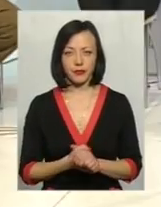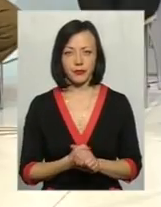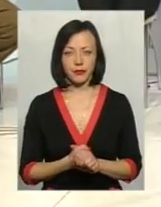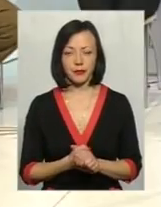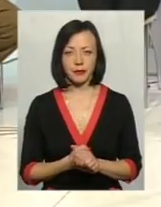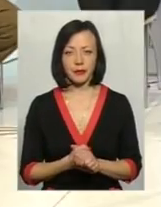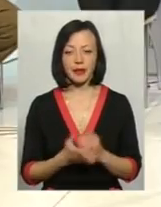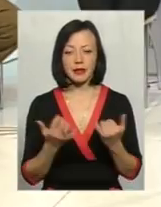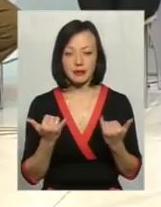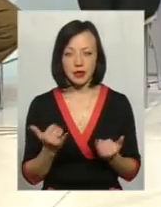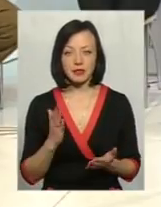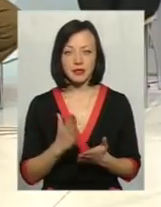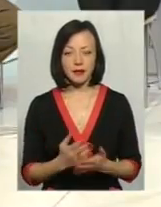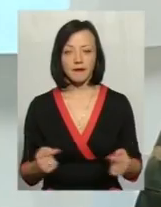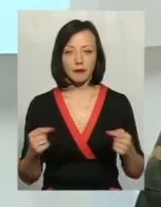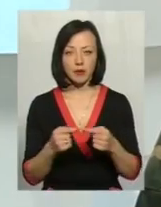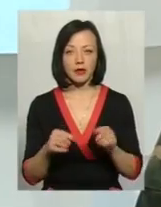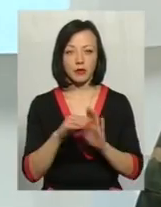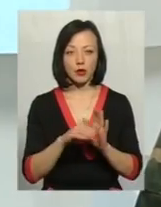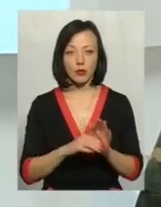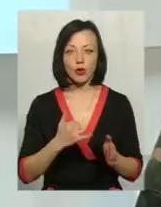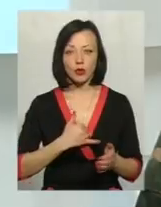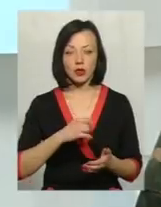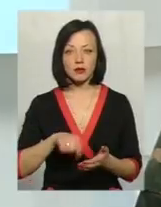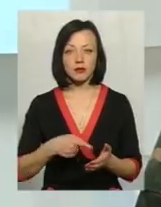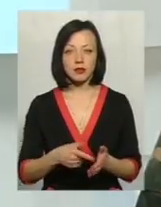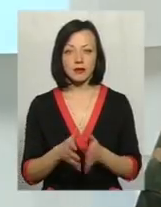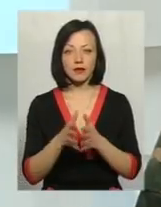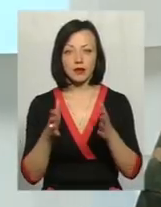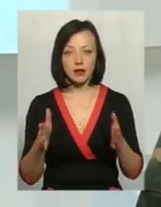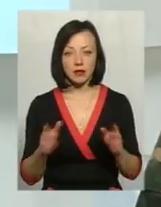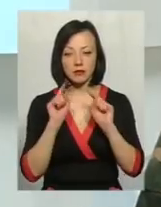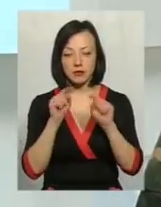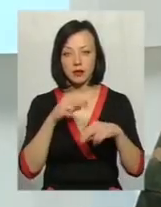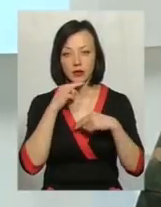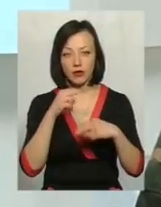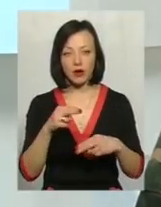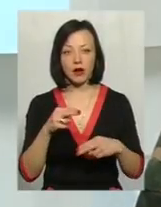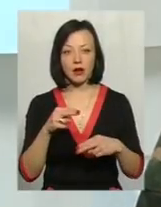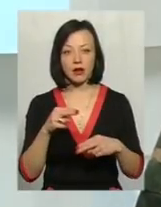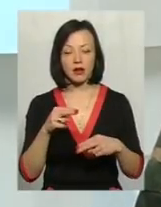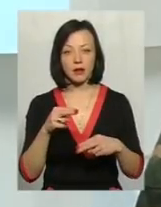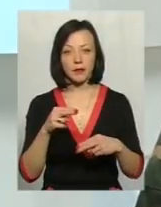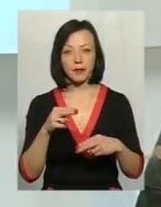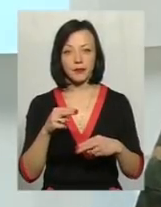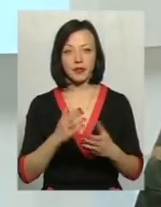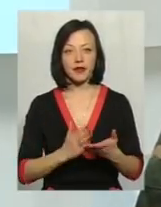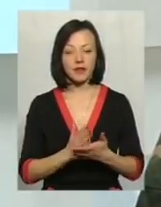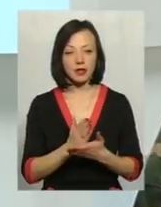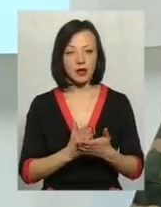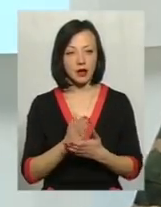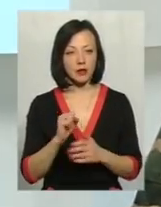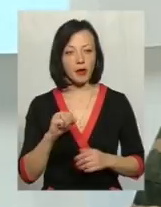діють відповідні програми. Я знаю, що в нас в місті дуже велике питання приділяється іменно ветеранам